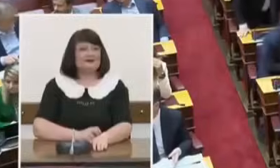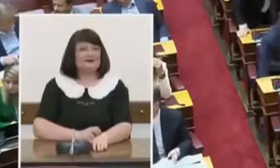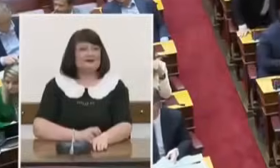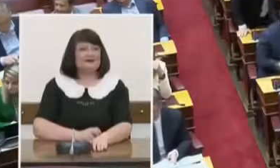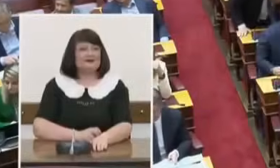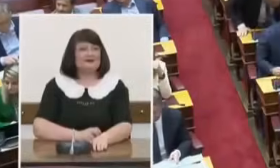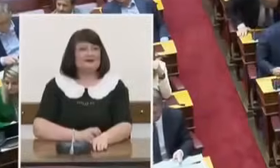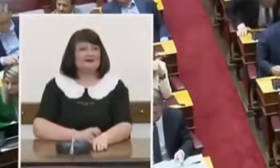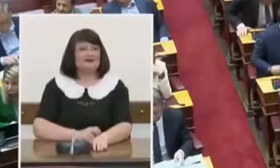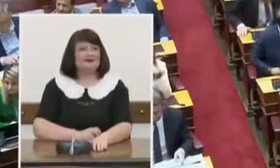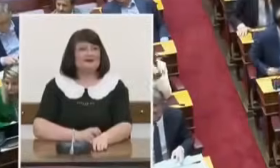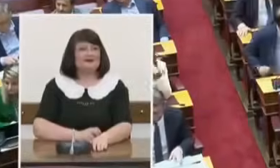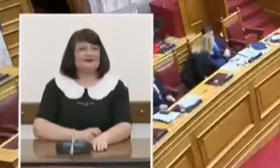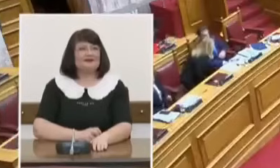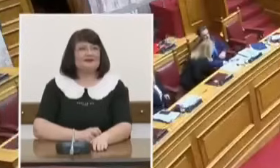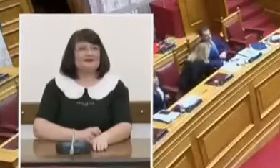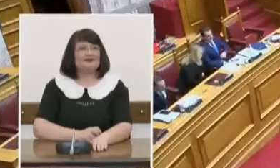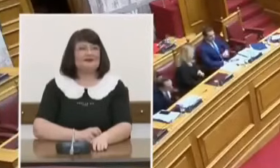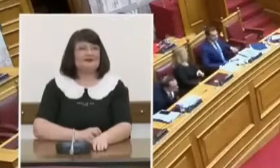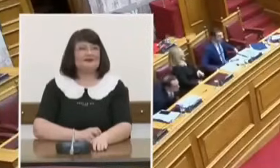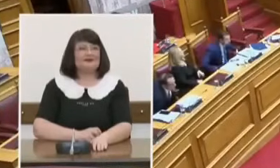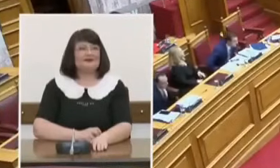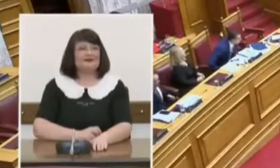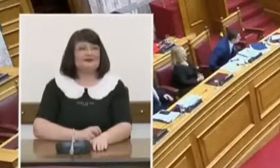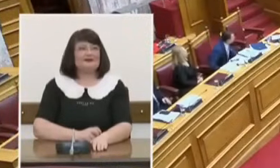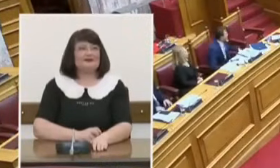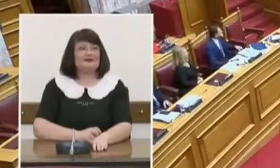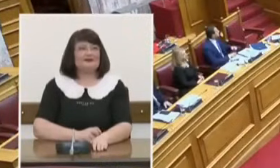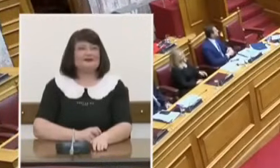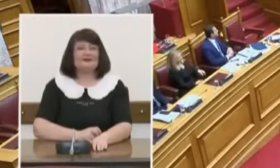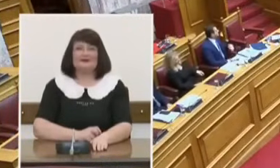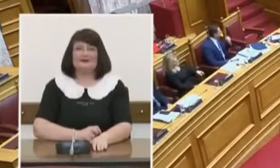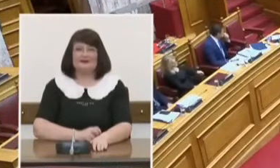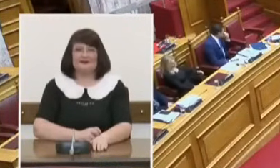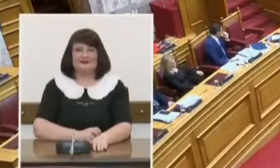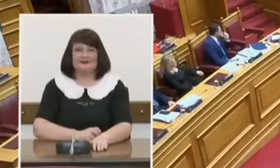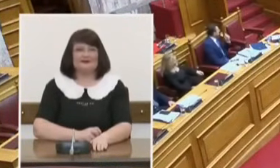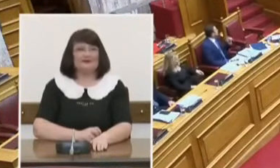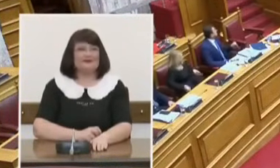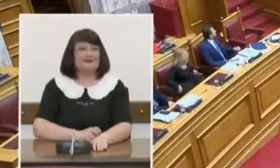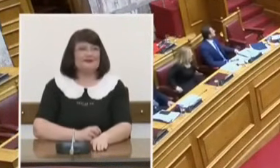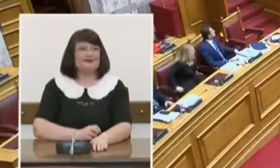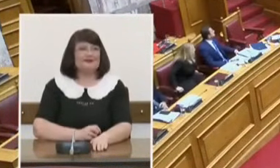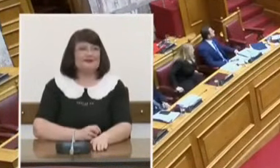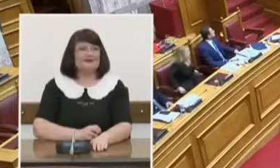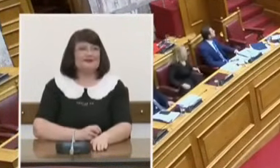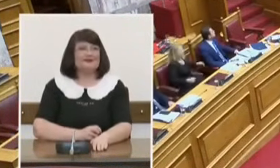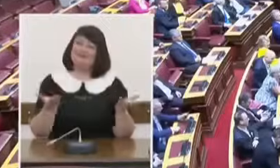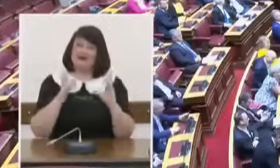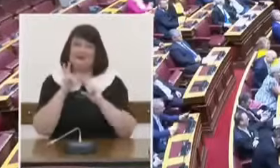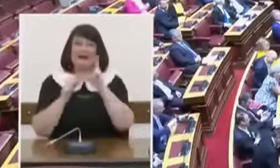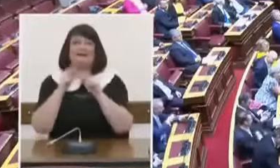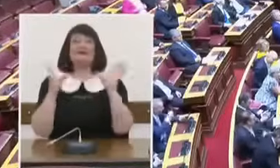που έκανε ο Πρωθυπουργός στην τιμή της φέτας προκάλεσε την αντίδραση του ΣΥΡΙΖΑ, στην οποία όμως αναφέρεται στην τιμή του κιλού, κάτι που δεν έκανε ο κύριος